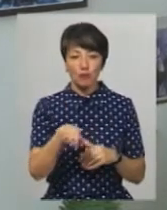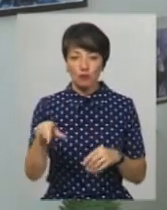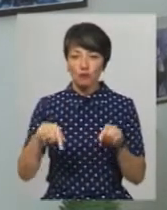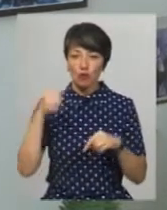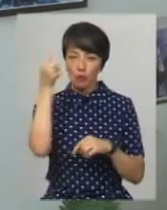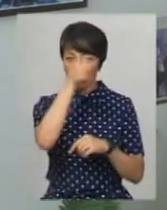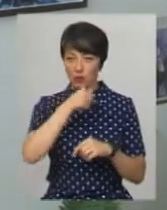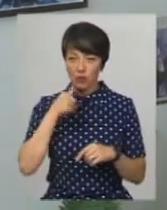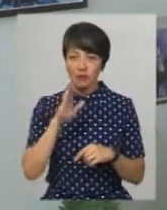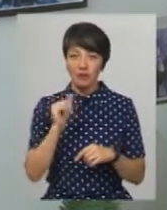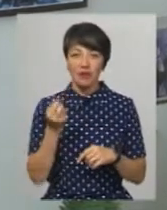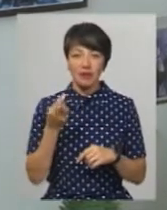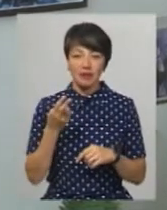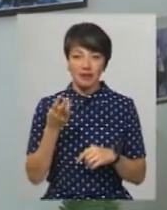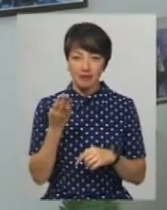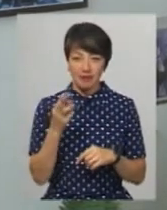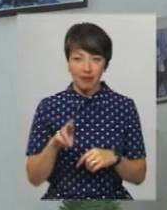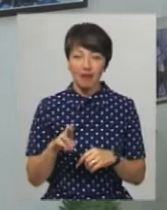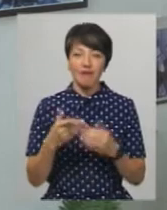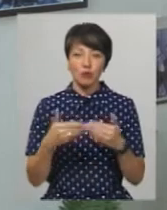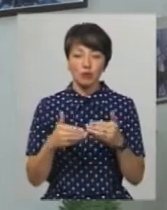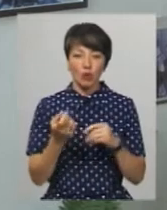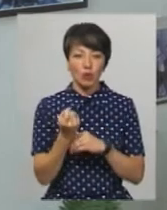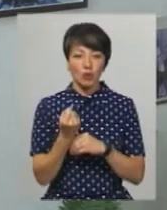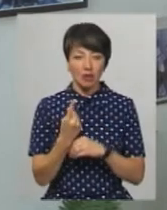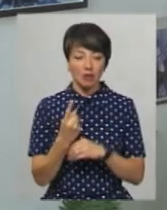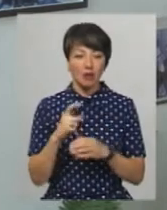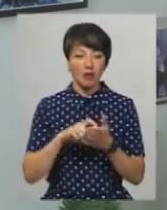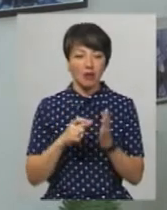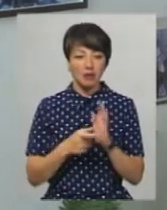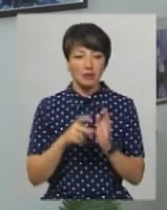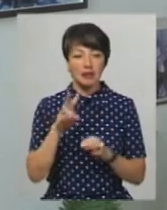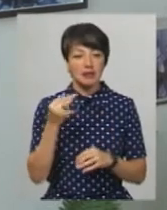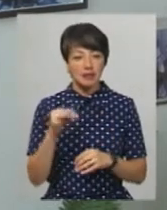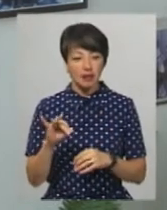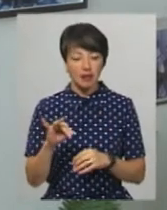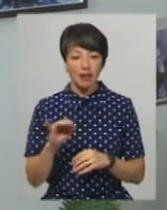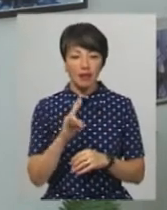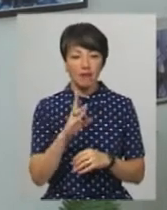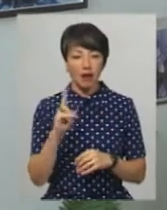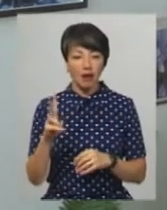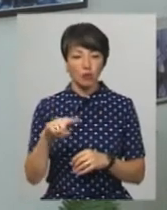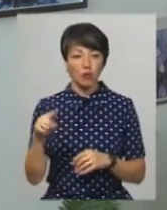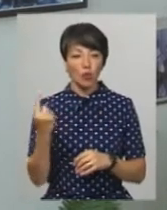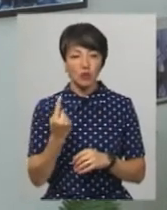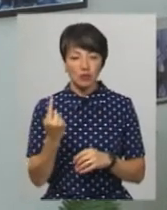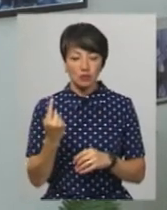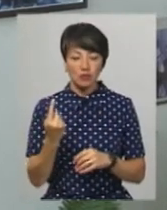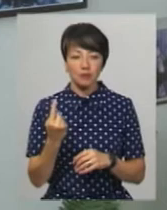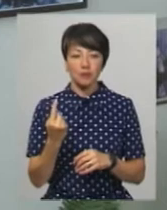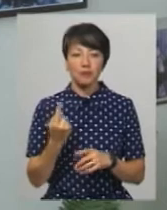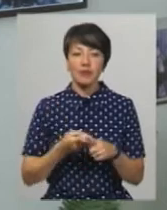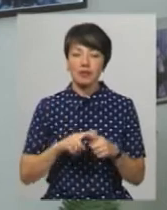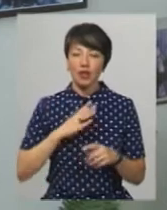цьому році Вітя Цвіль, випускник 11 класу ліцею НВК номер 1. І